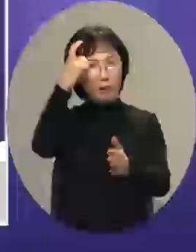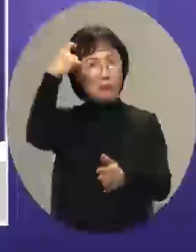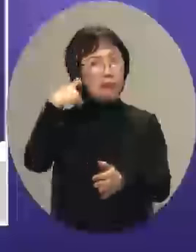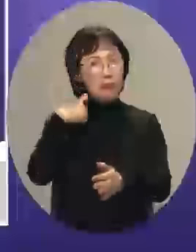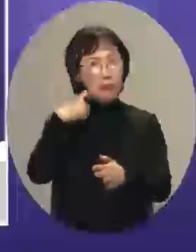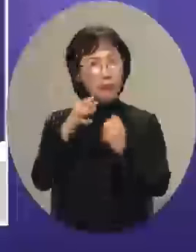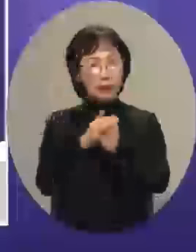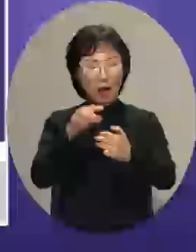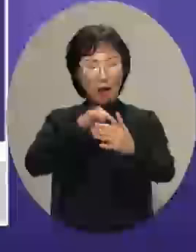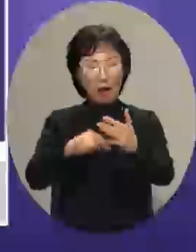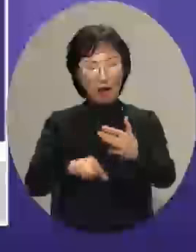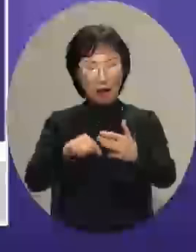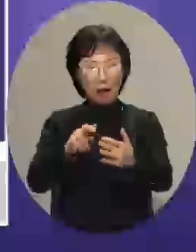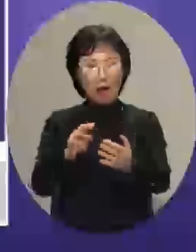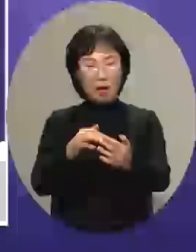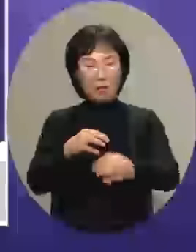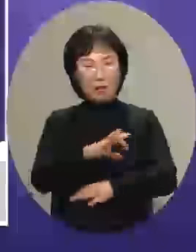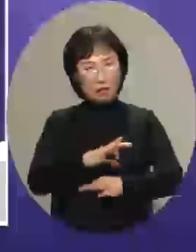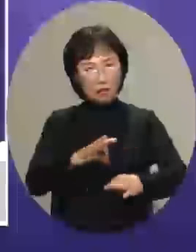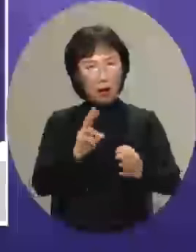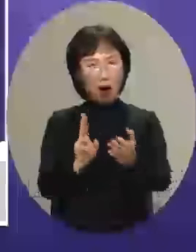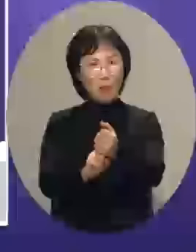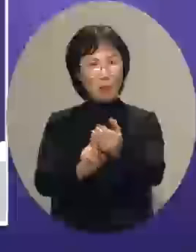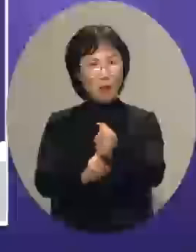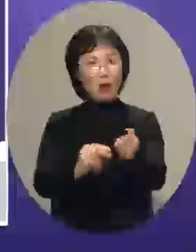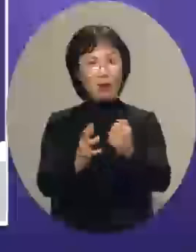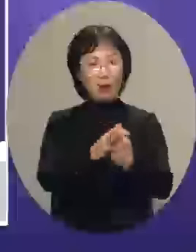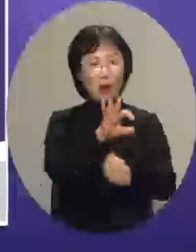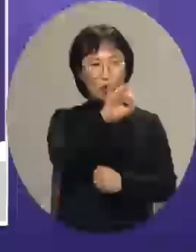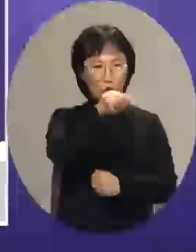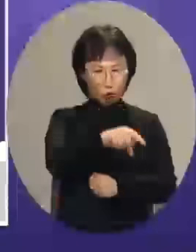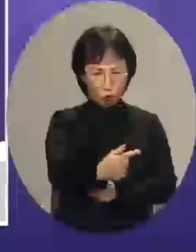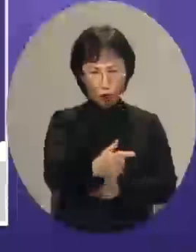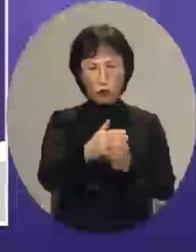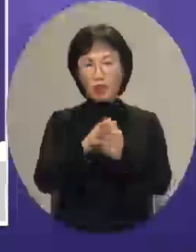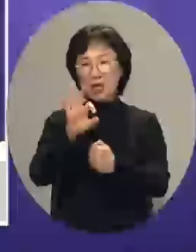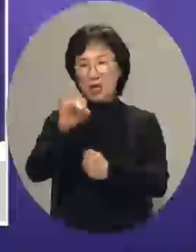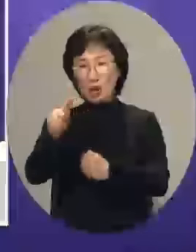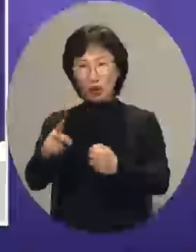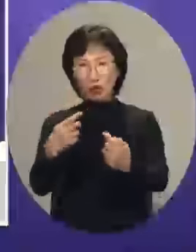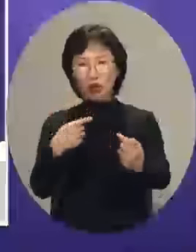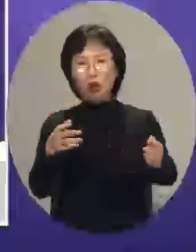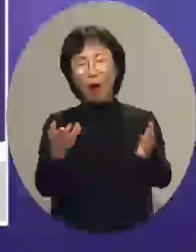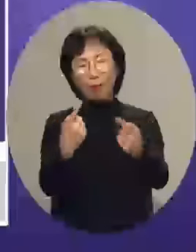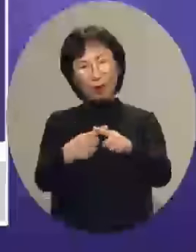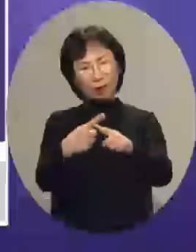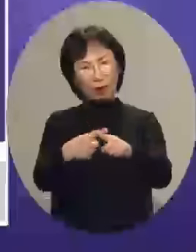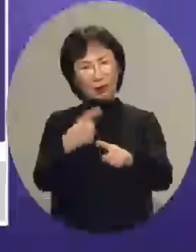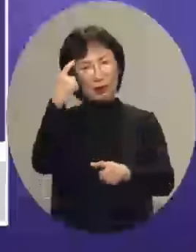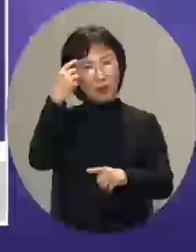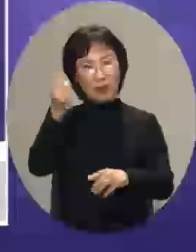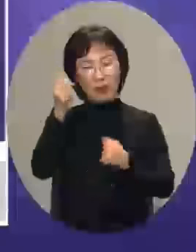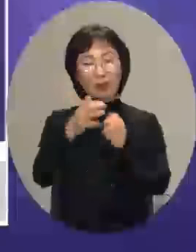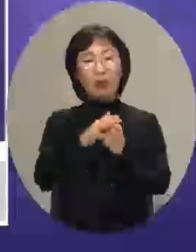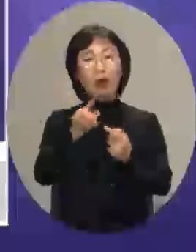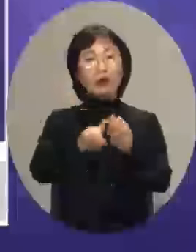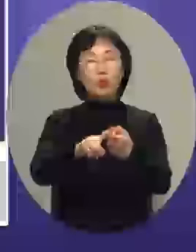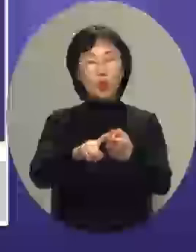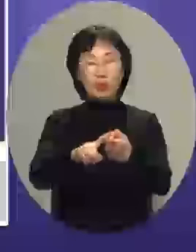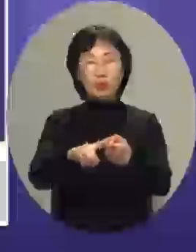비리 감싸기에는 윤석열이나 이성윤이나 똑같다고 한 건데요. 왜 검찰 내 성폭력 은폐 사건을